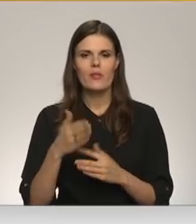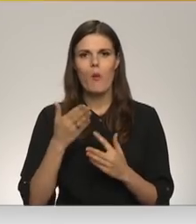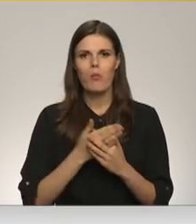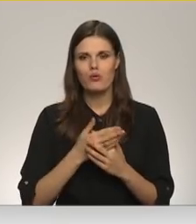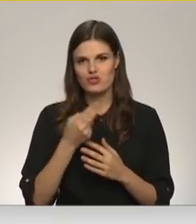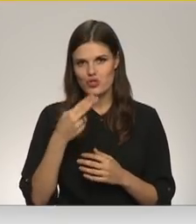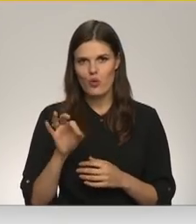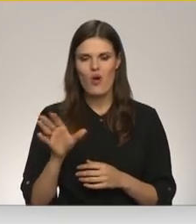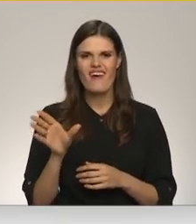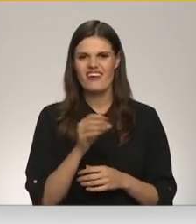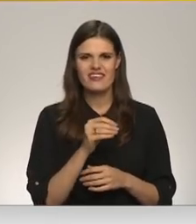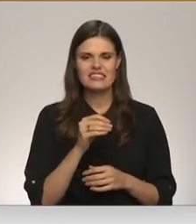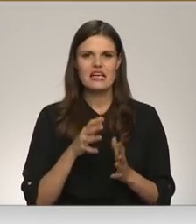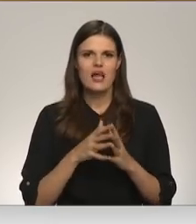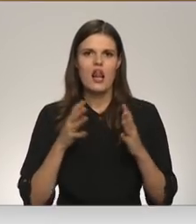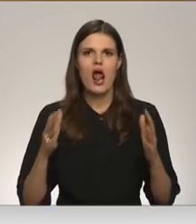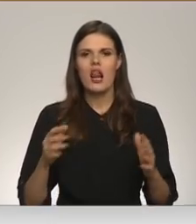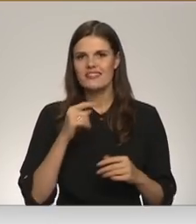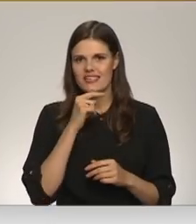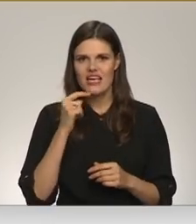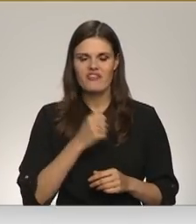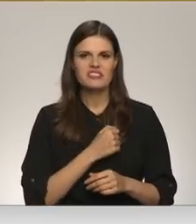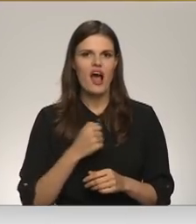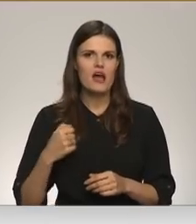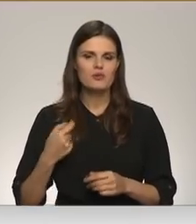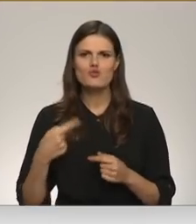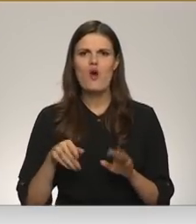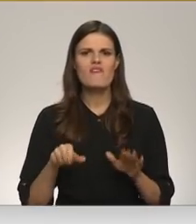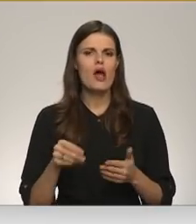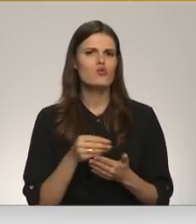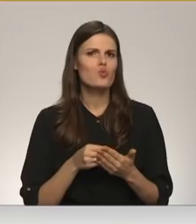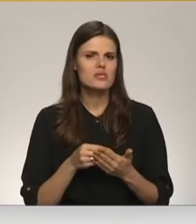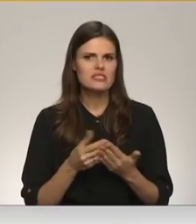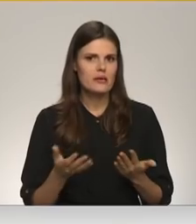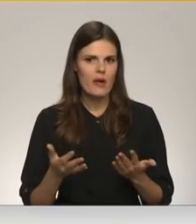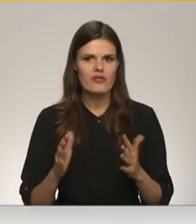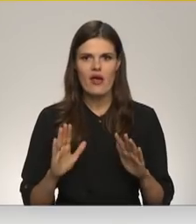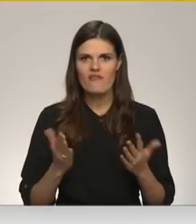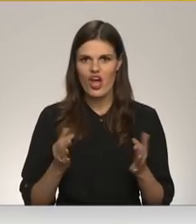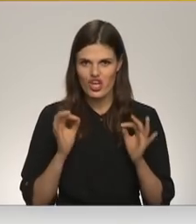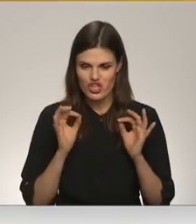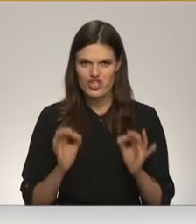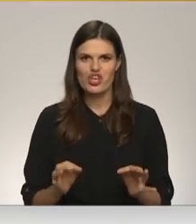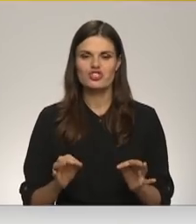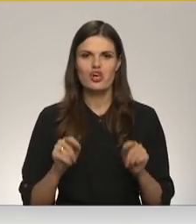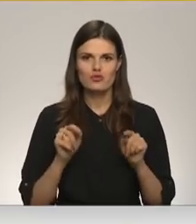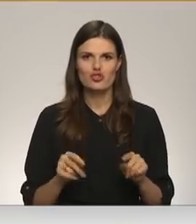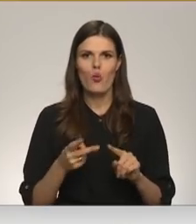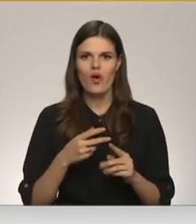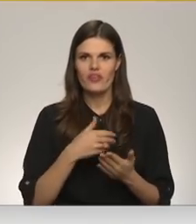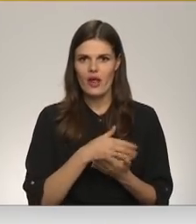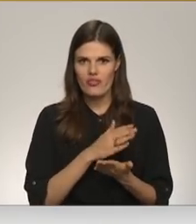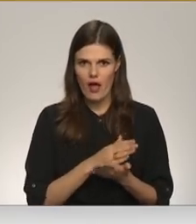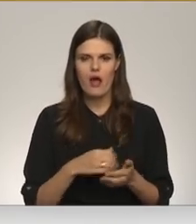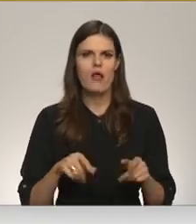nepilna puse no visas lielās Krievijas armijas. Ko tas varētu nozīmēt? Vai tiešām šī otra puse